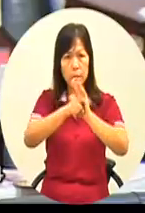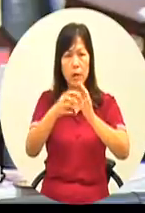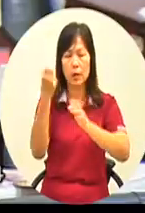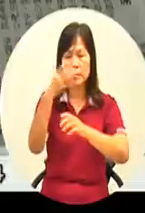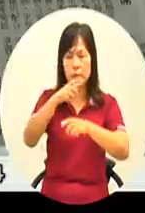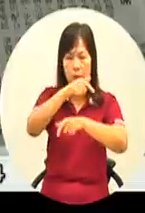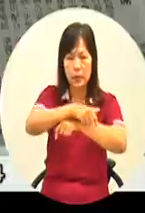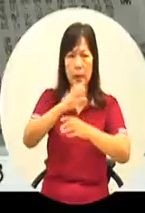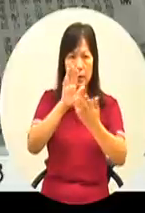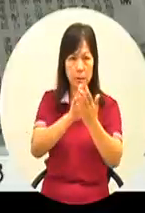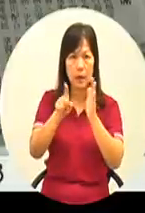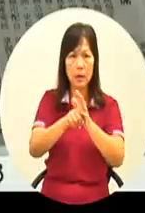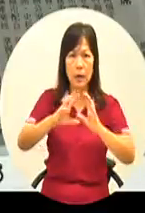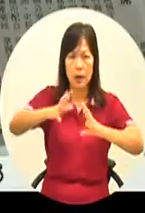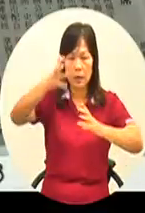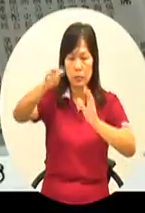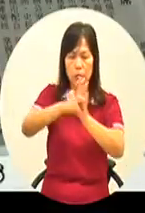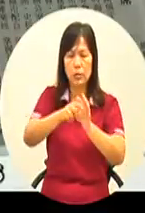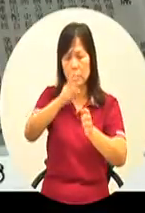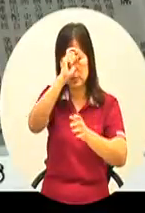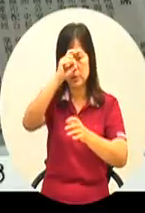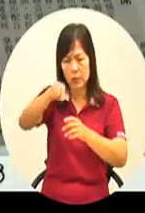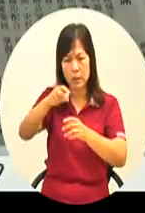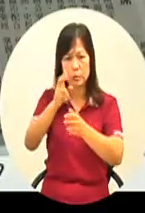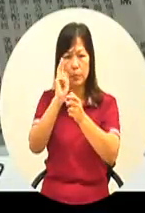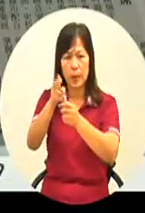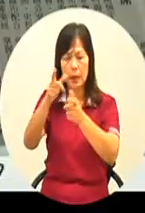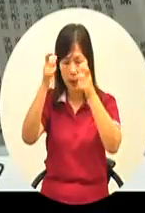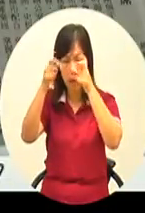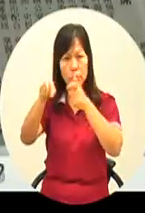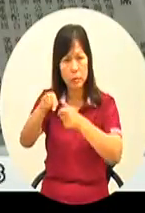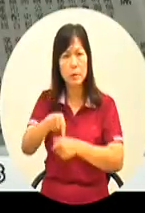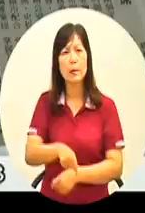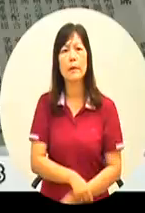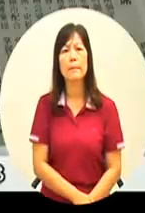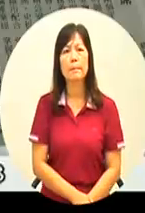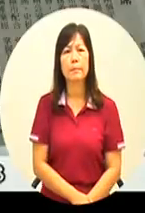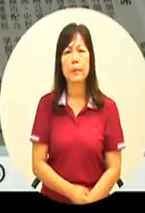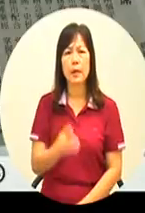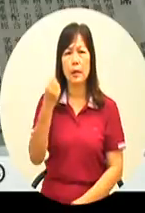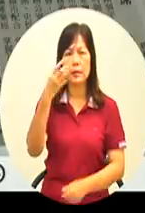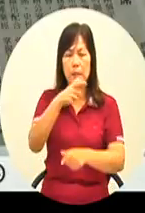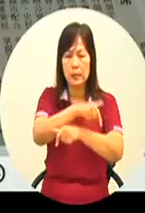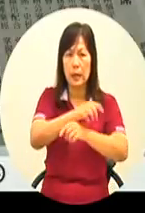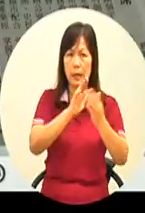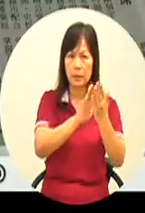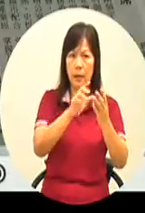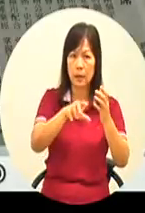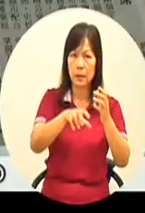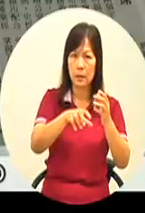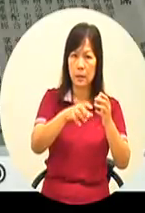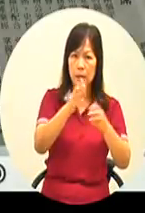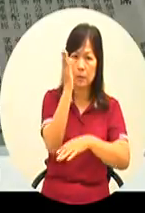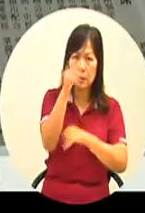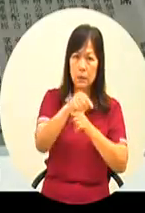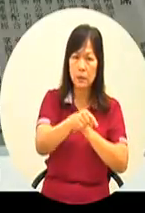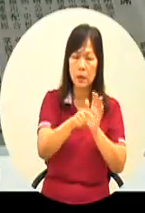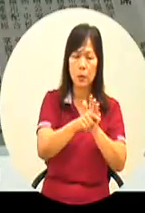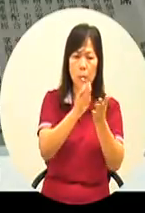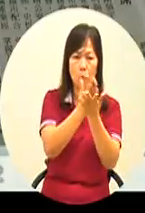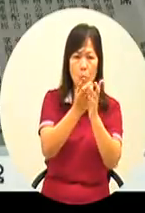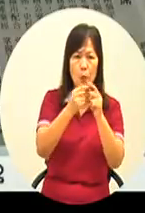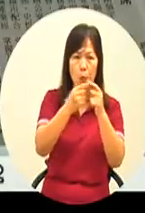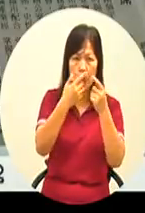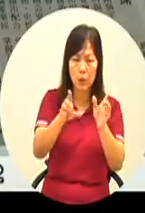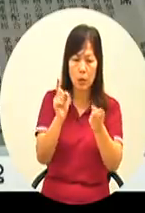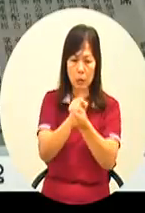地总统是点名高雄，哈。那么新南向政策呢，其实有很多的人，哈，其实